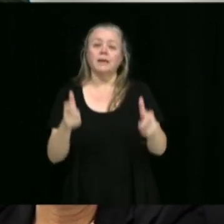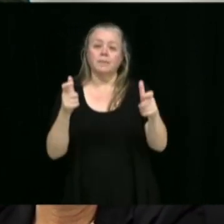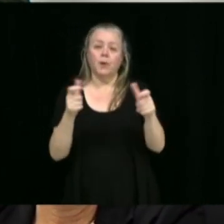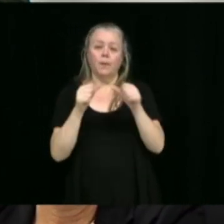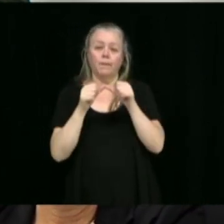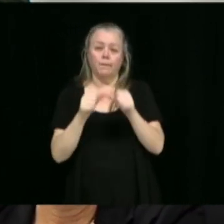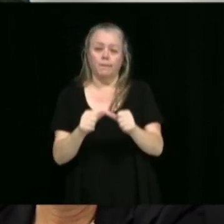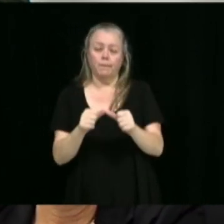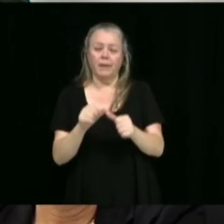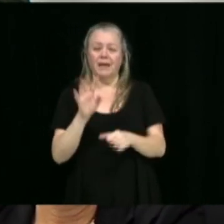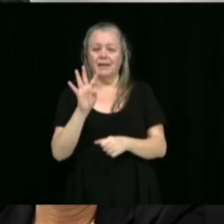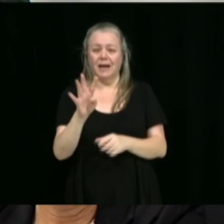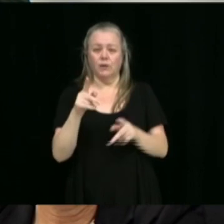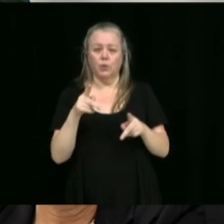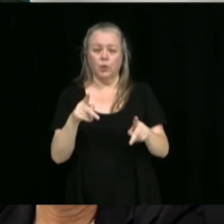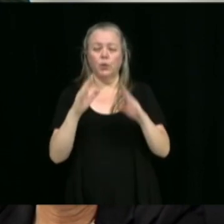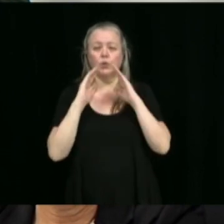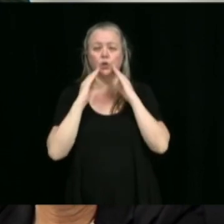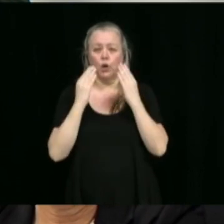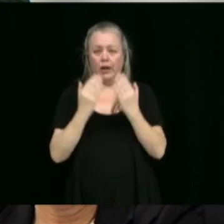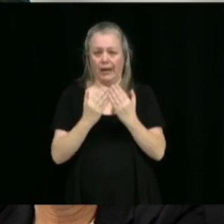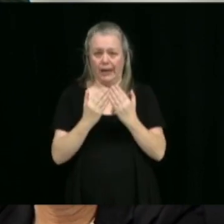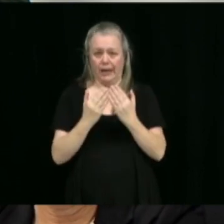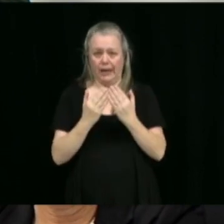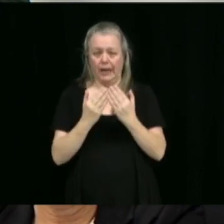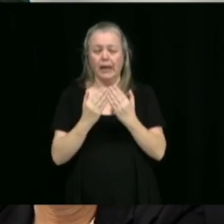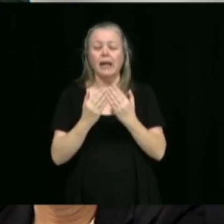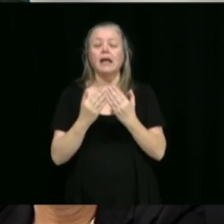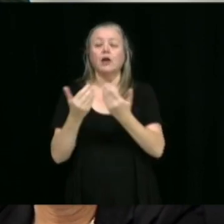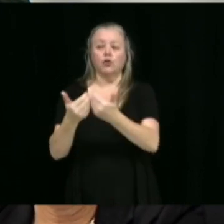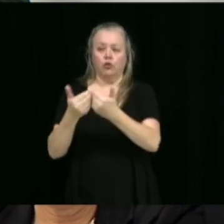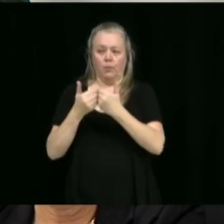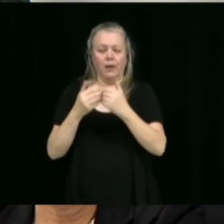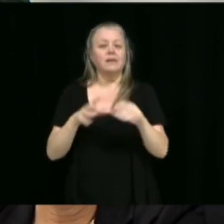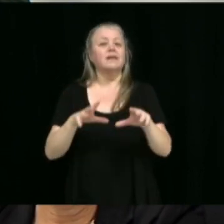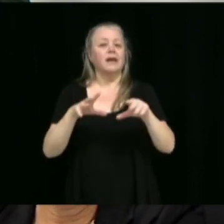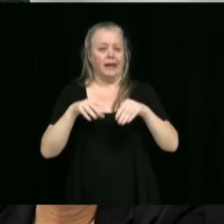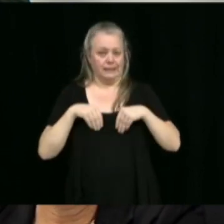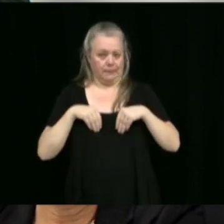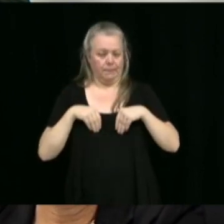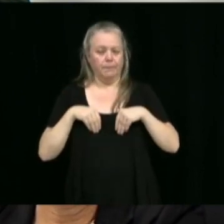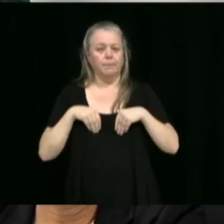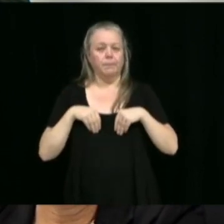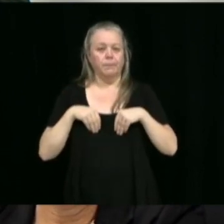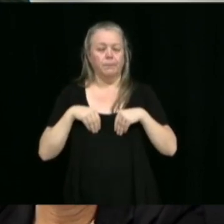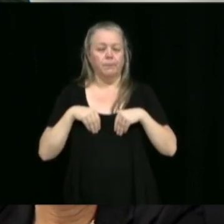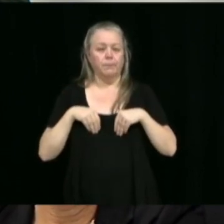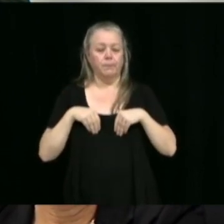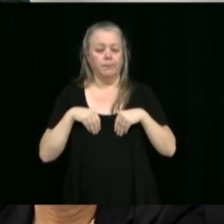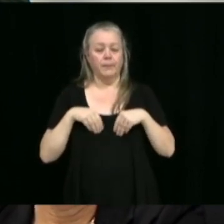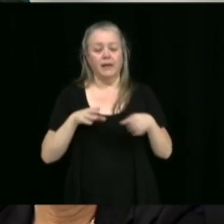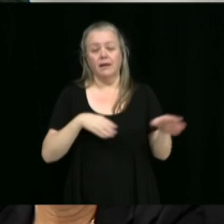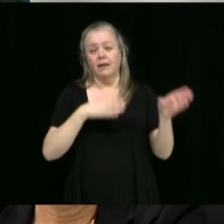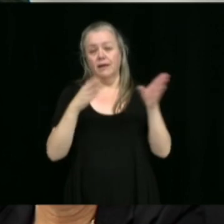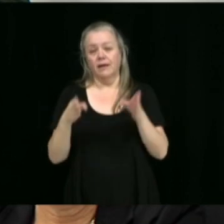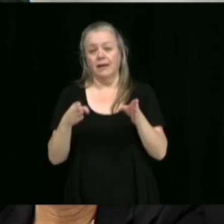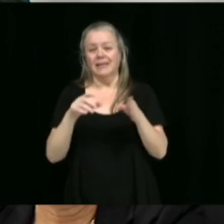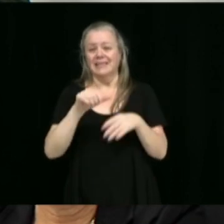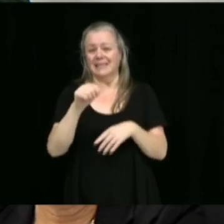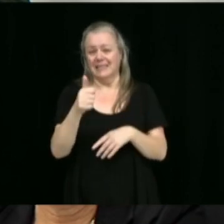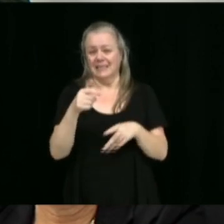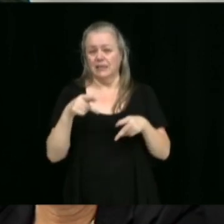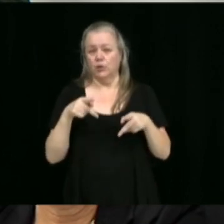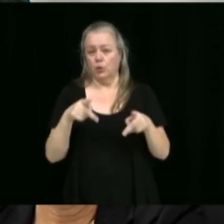au 4 rue Noël, il s'agit d'accorder la dérogation mineure telle que formulée. Pour le 10 rue Noël,